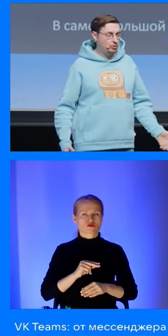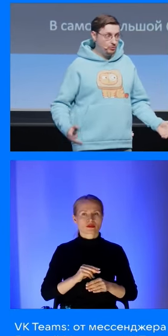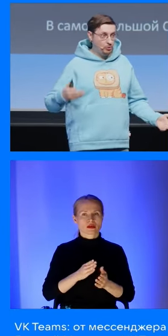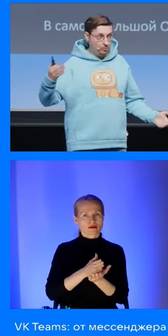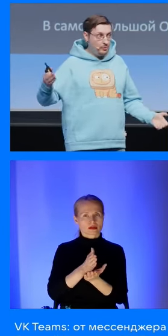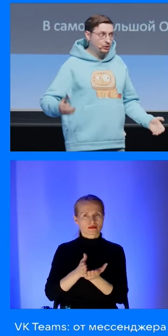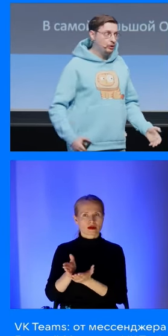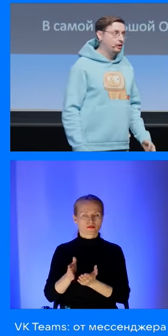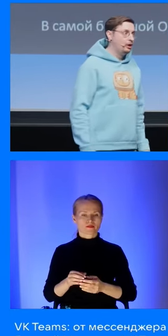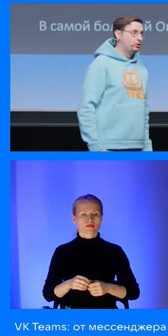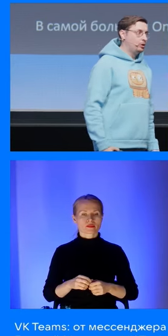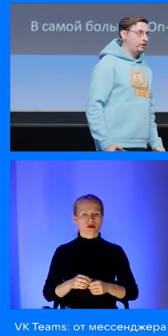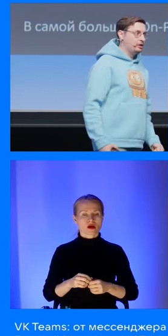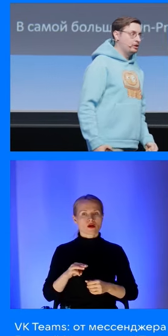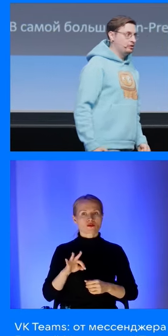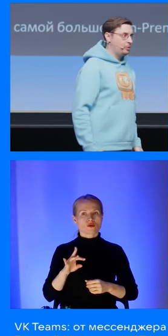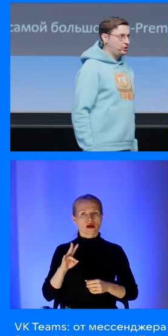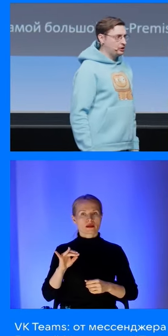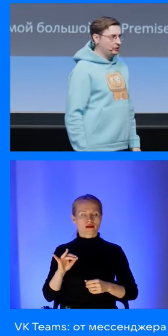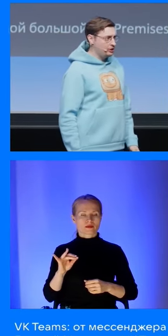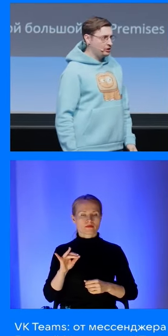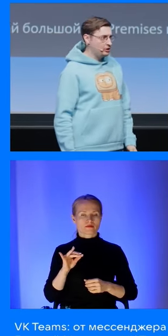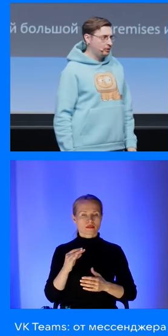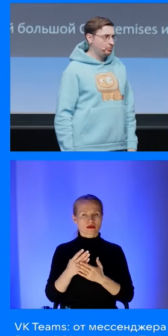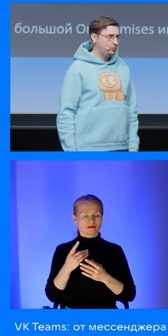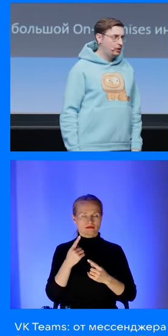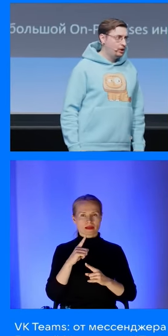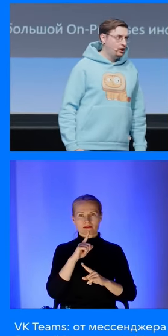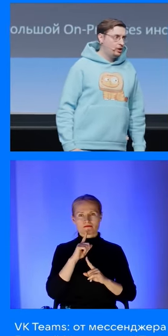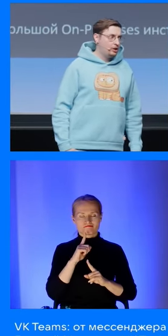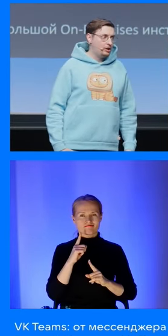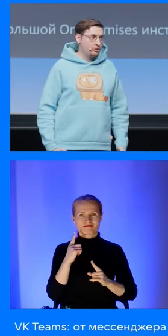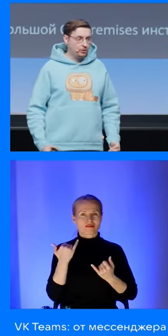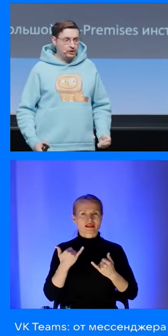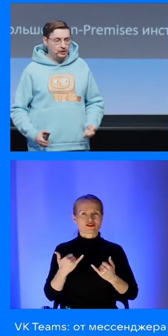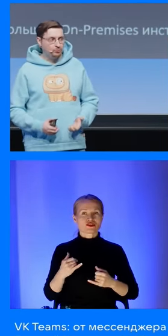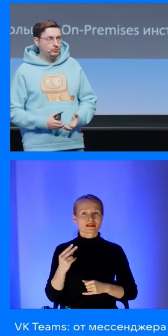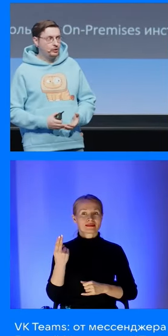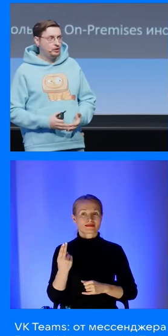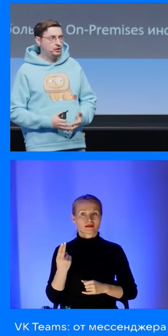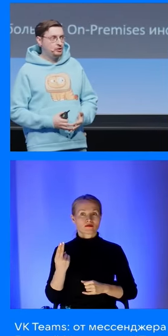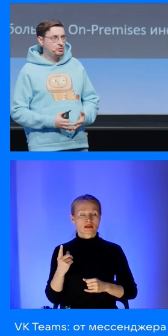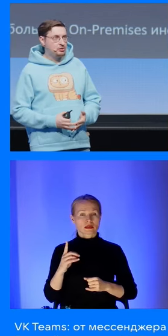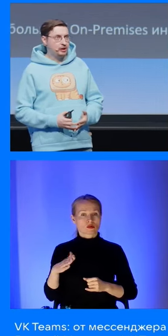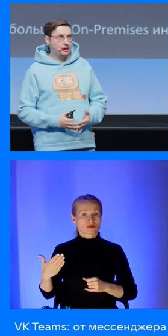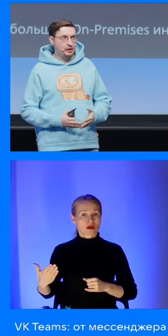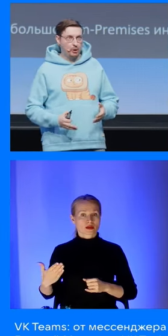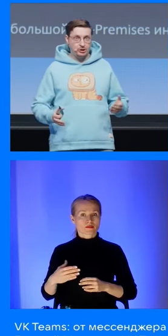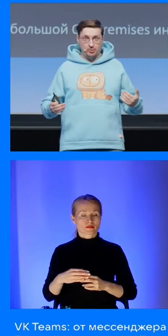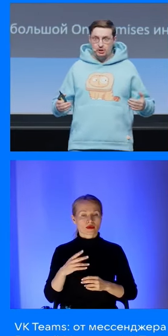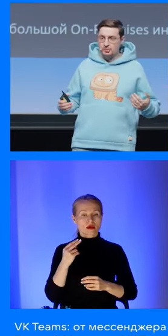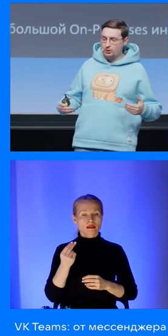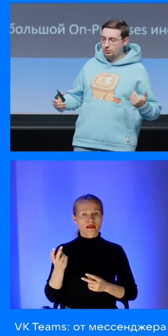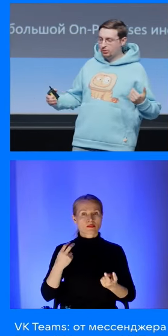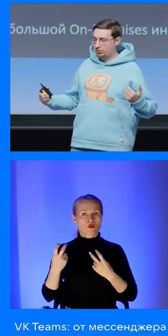контура, то в on-prem, которые, то они, наверное, не показывают какие-то фантастические цифры. Но с одной стороны, когда к нам